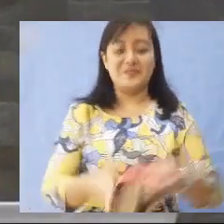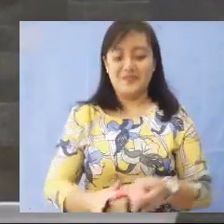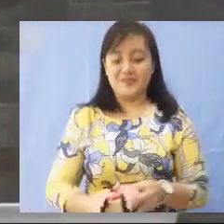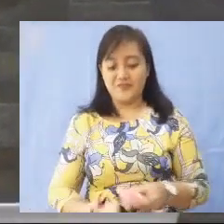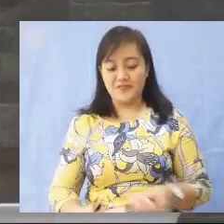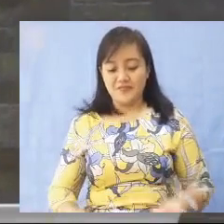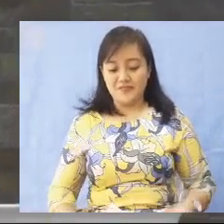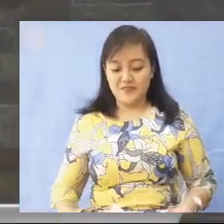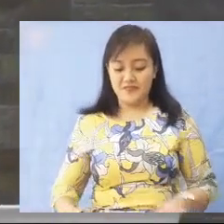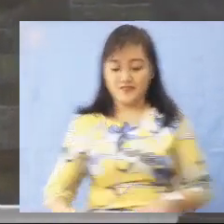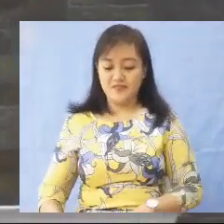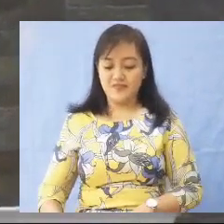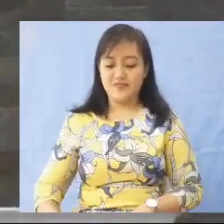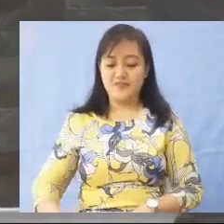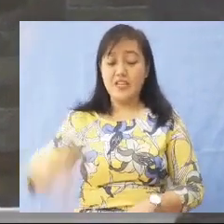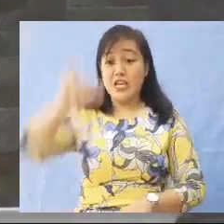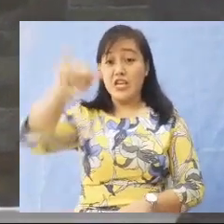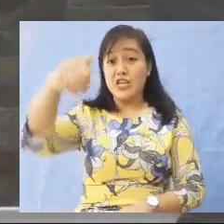Verse number